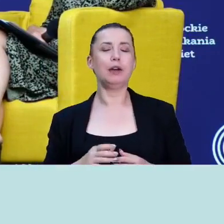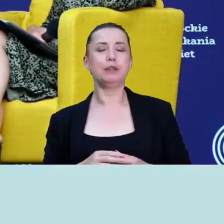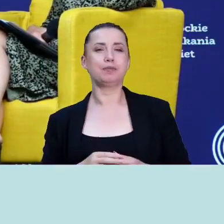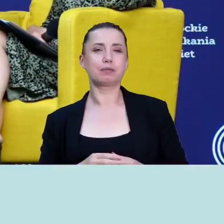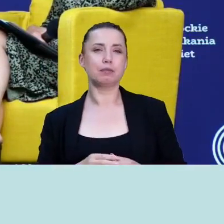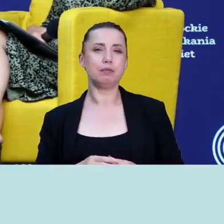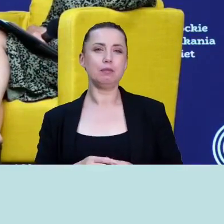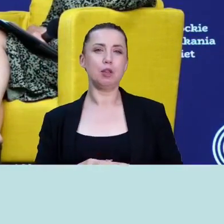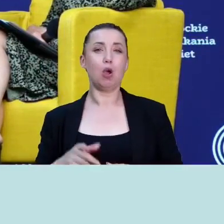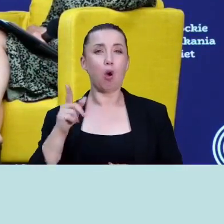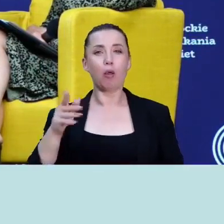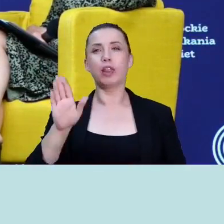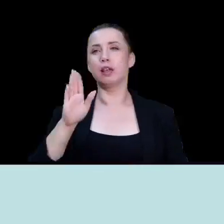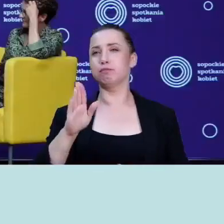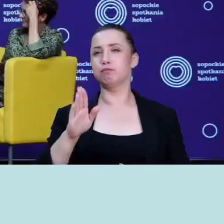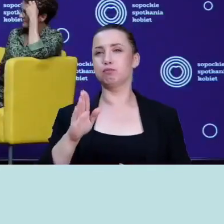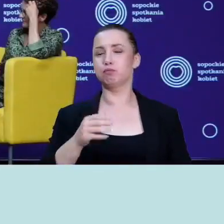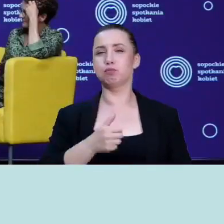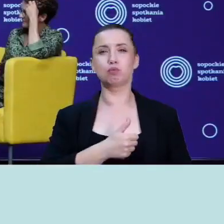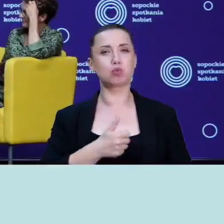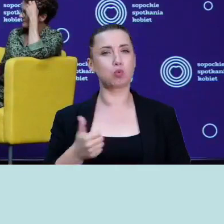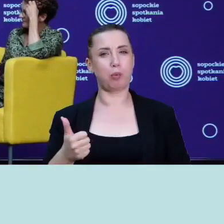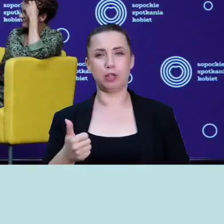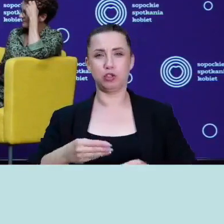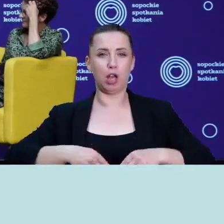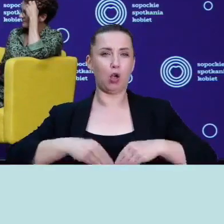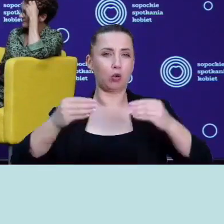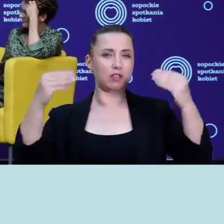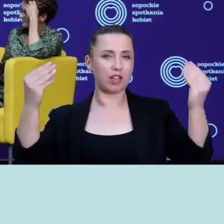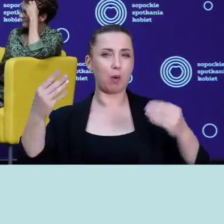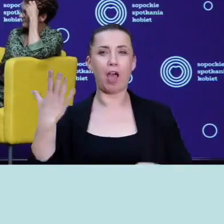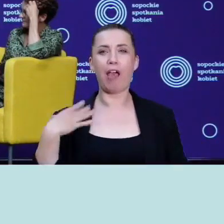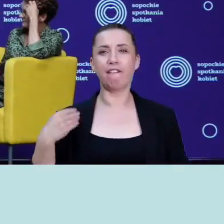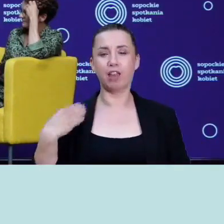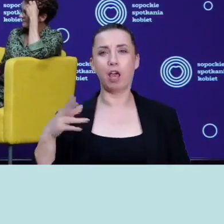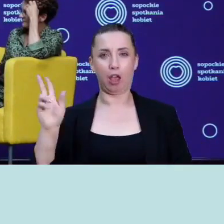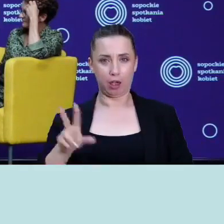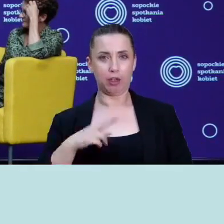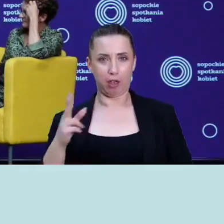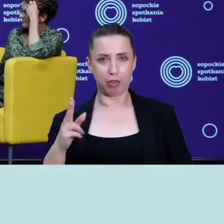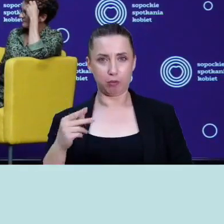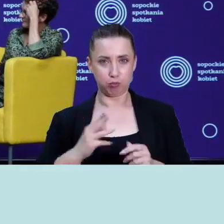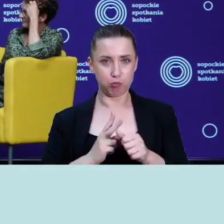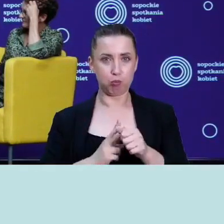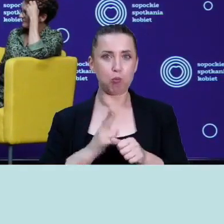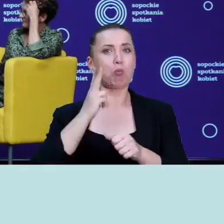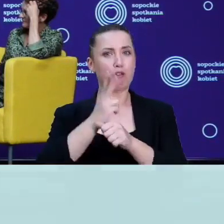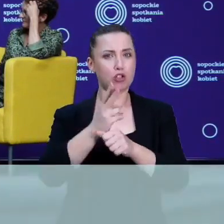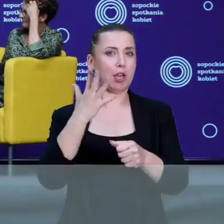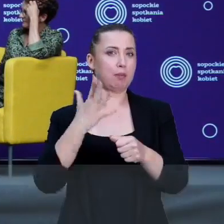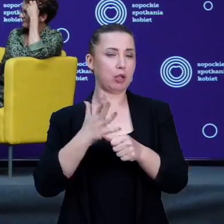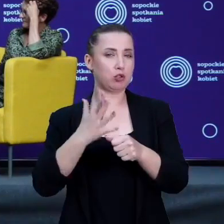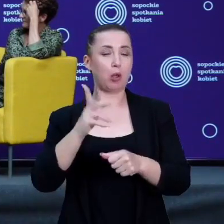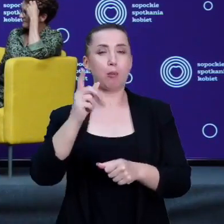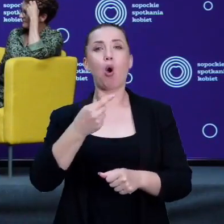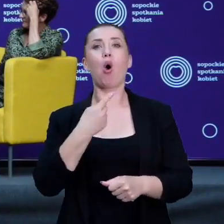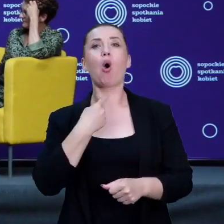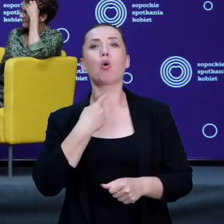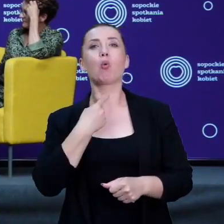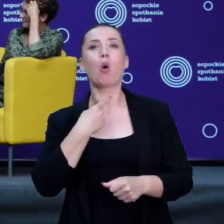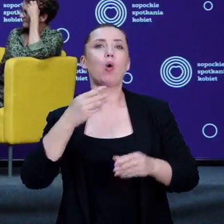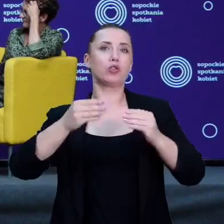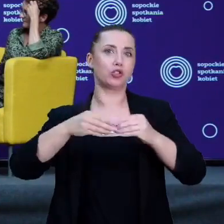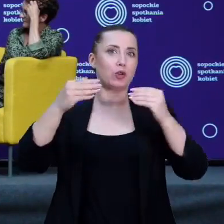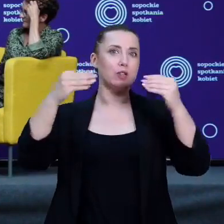Billie Holiday, osiągały ogromne kariery w wieku dojrzałym i właściwie to, że ten nasz głos również rozwija się z